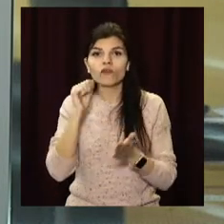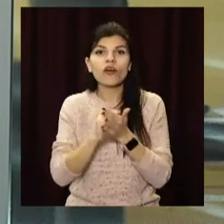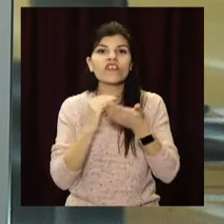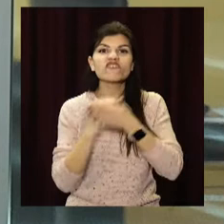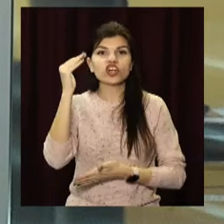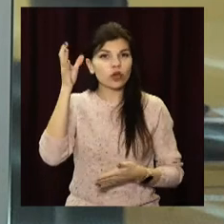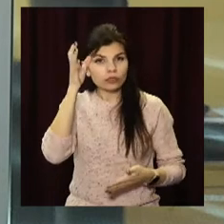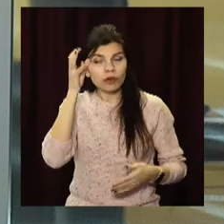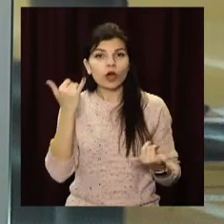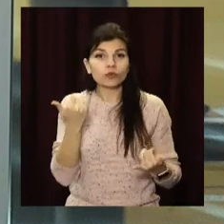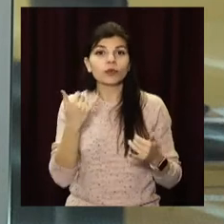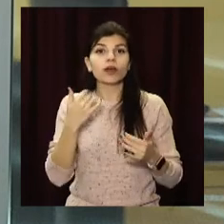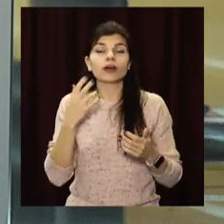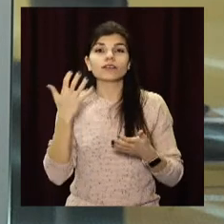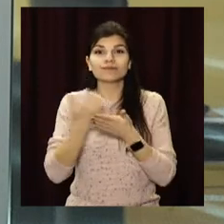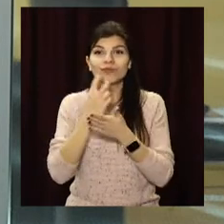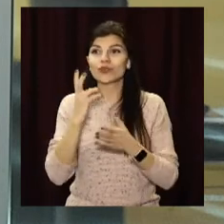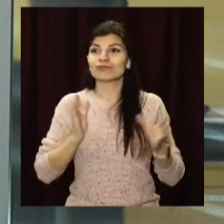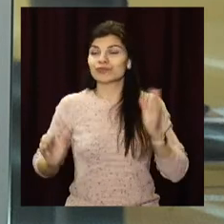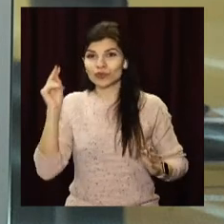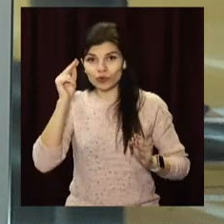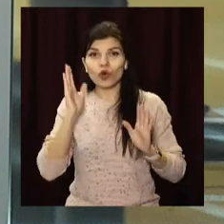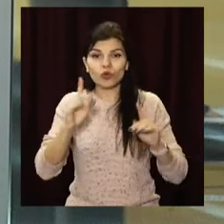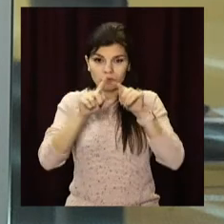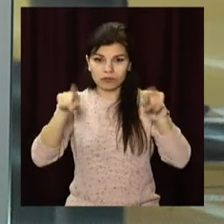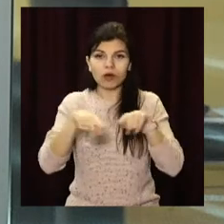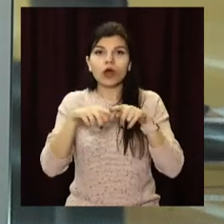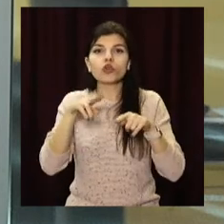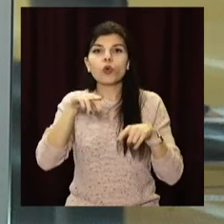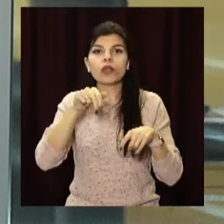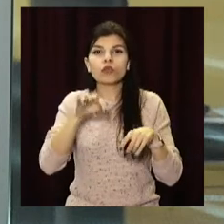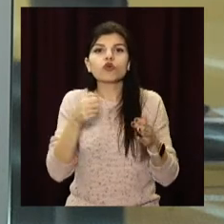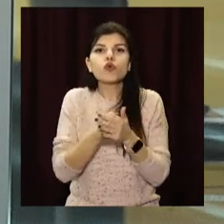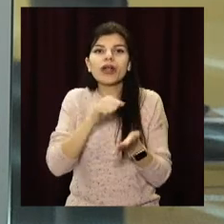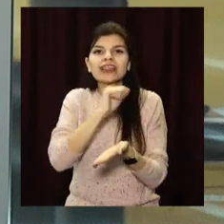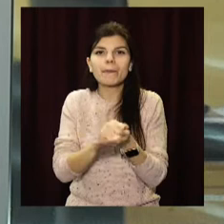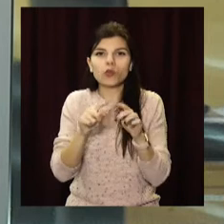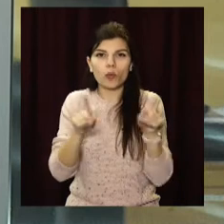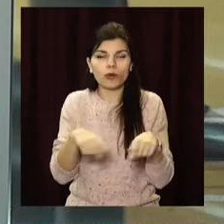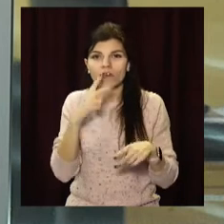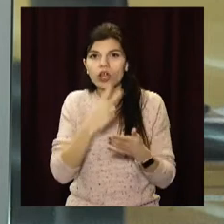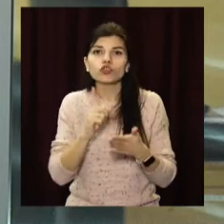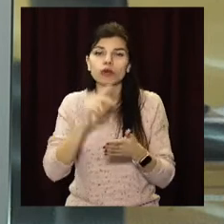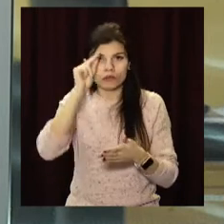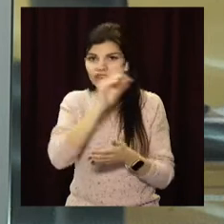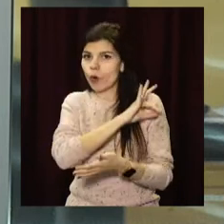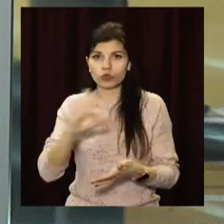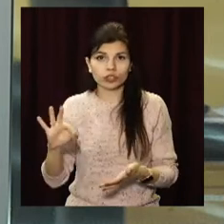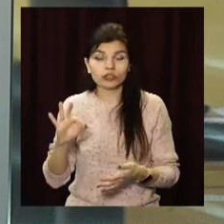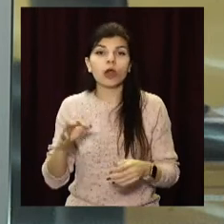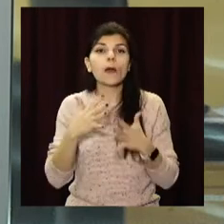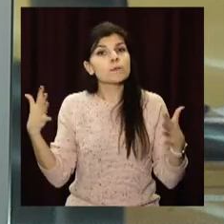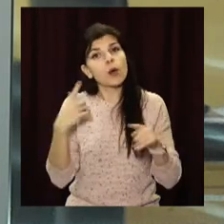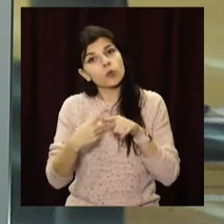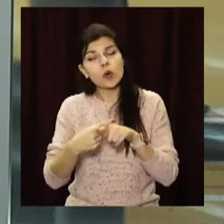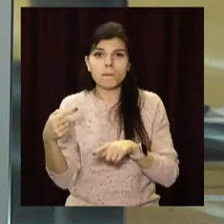освіту. Тепер досягнення студента відображатимуть тільки в додатку до диплома. Там же зазначатимуть, що він відмінник навчання. Більше плюсів